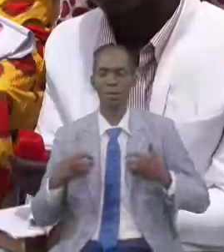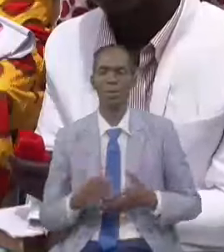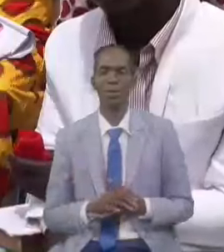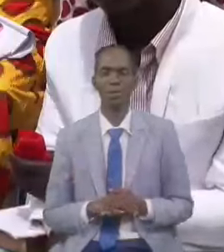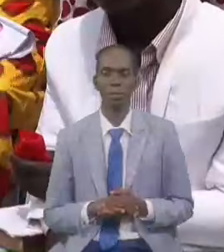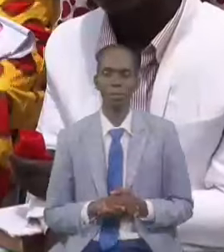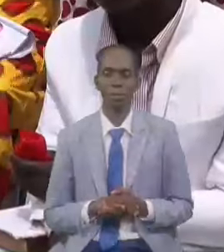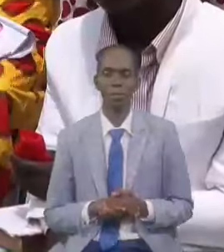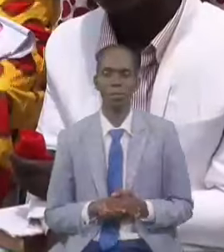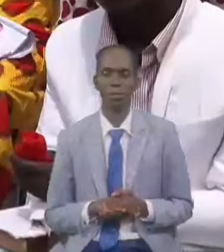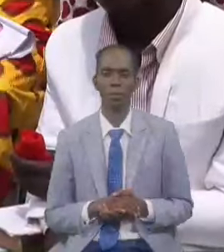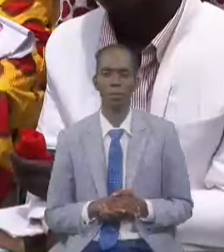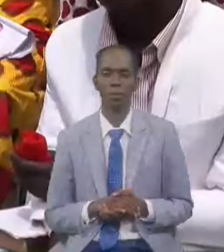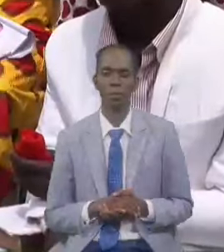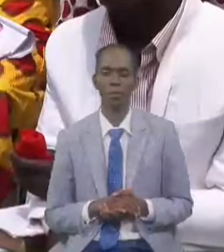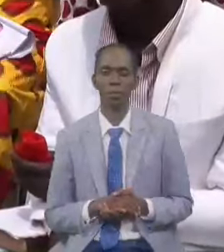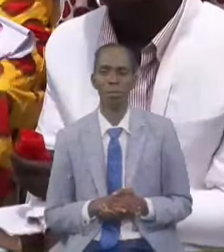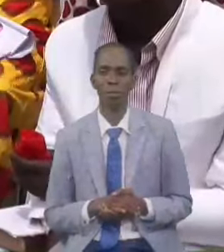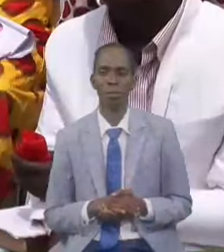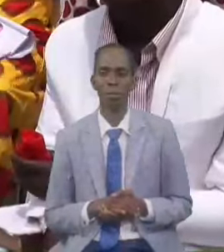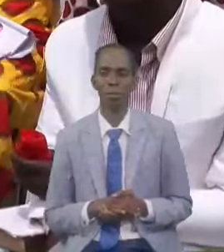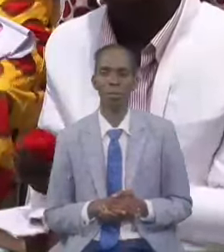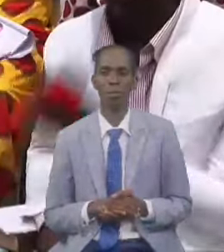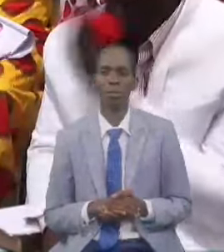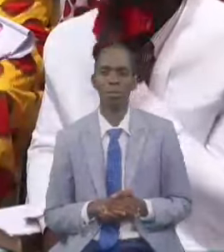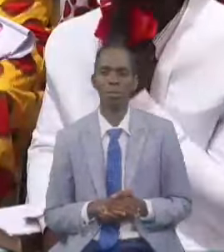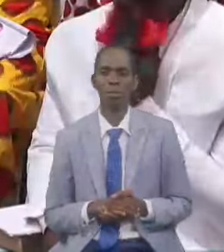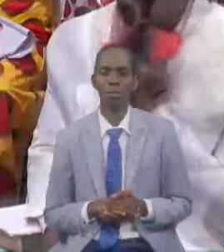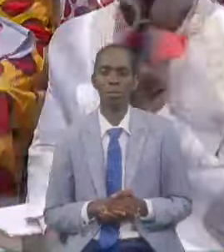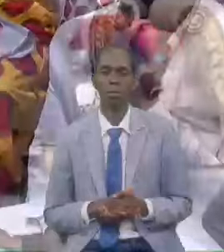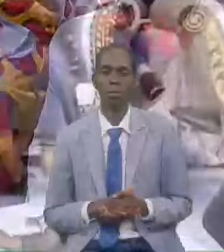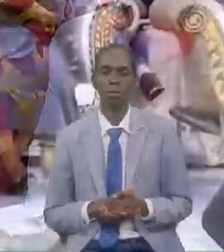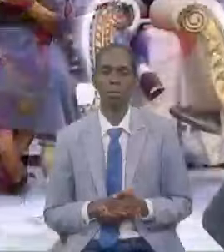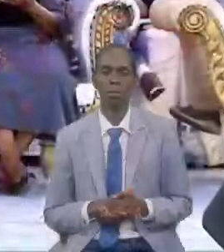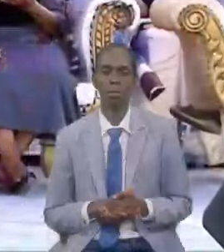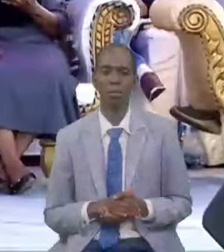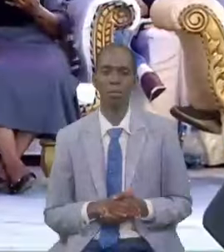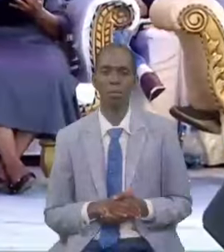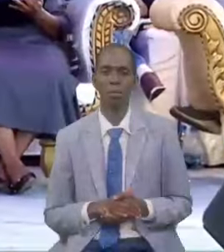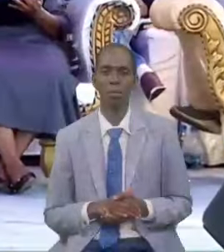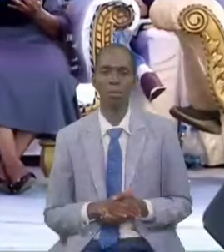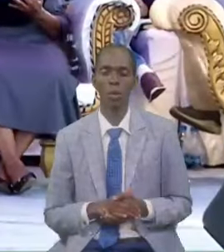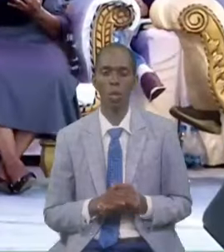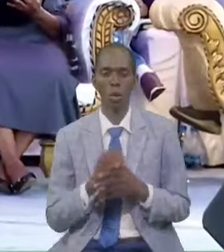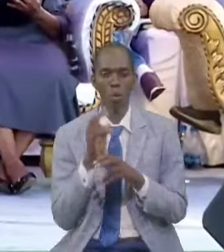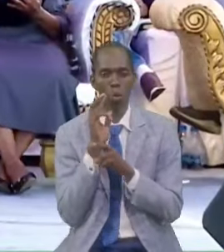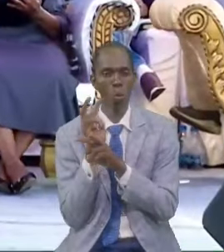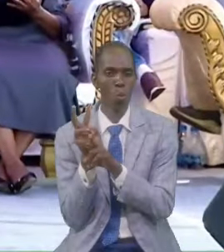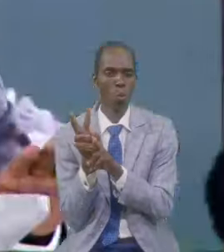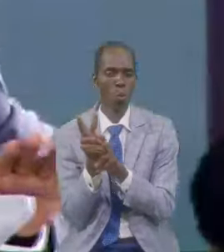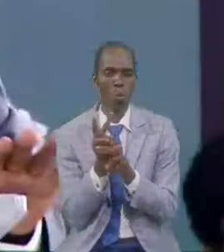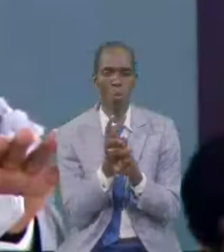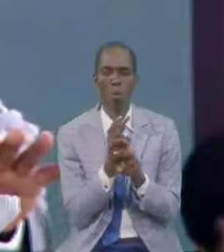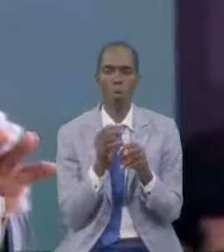కనుక వారందరిని కోల్పోతూ ఉంటారు. కనుకనే మన వైఖరిని గమనించుకోవాలి. Watch over the thorny